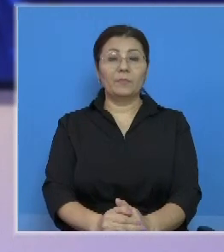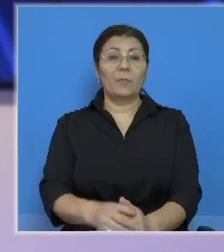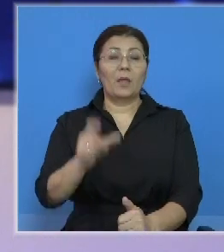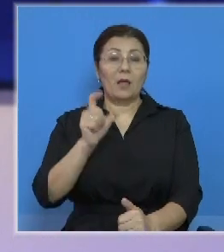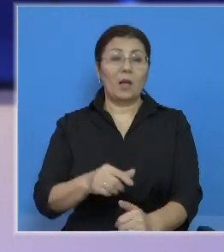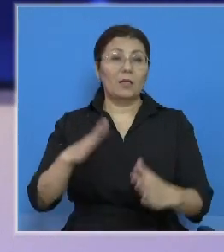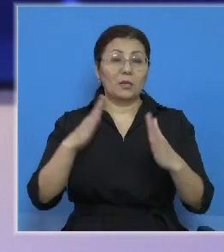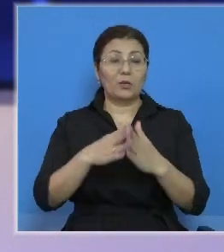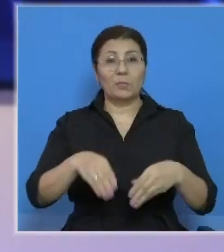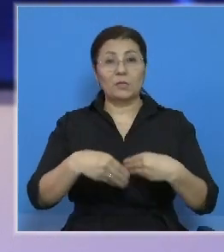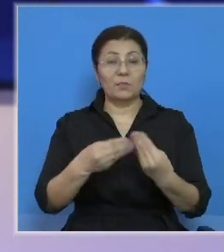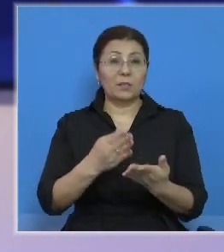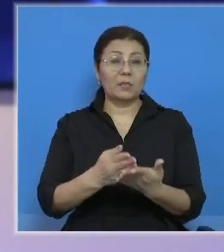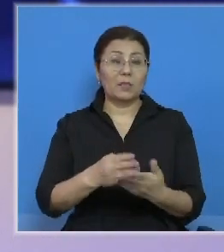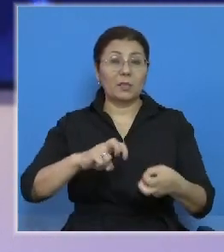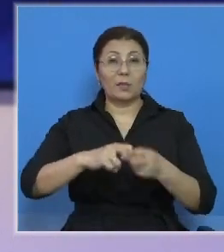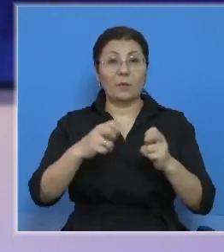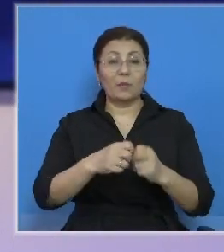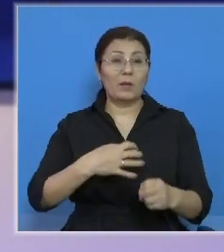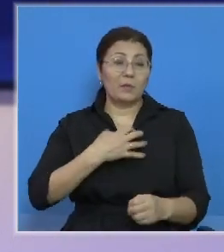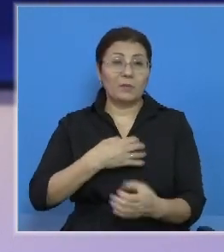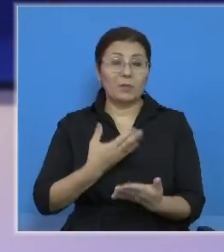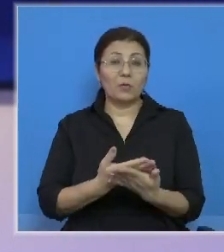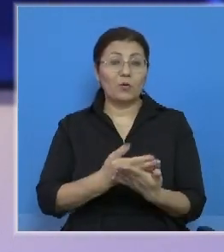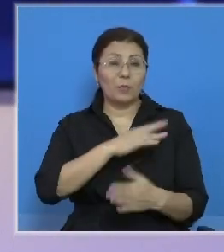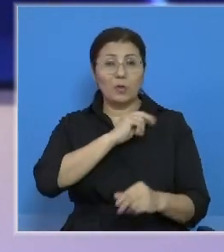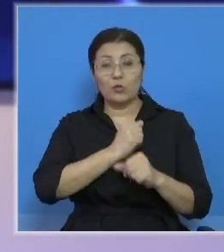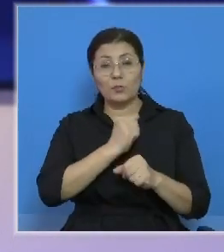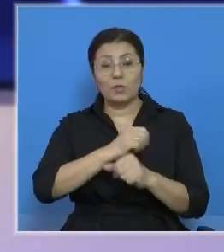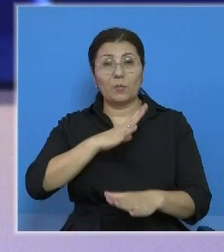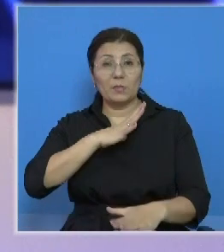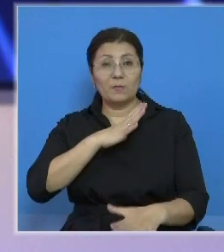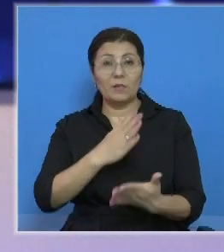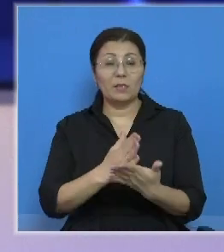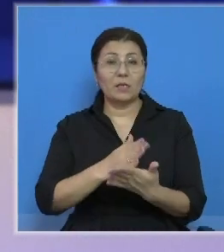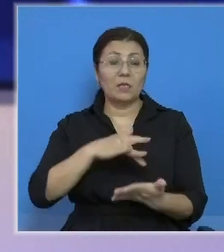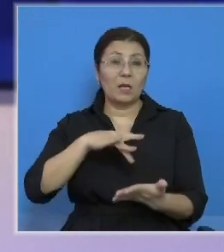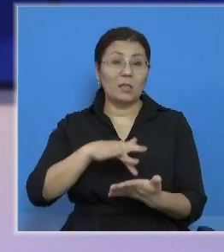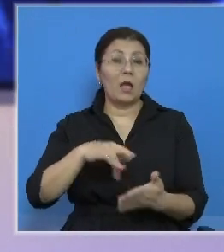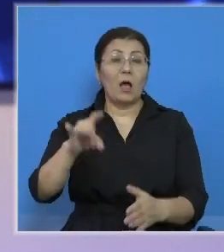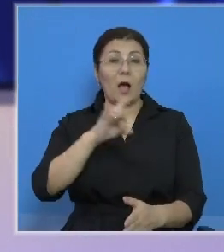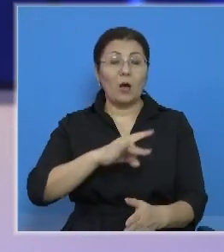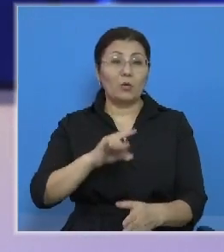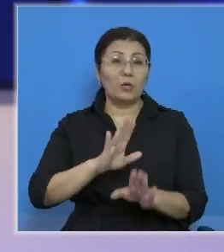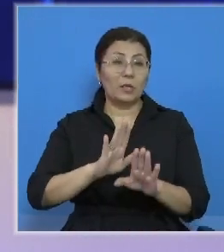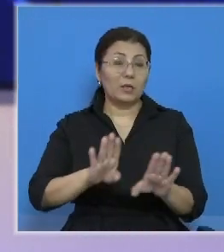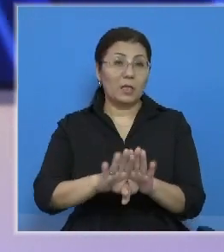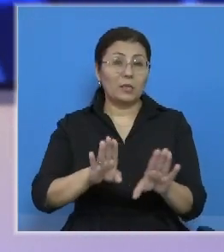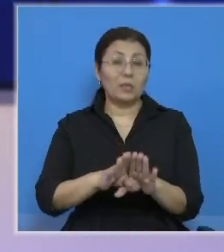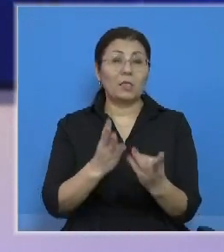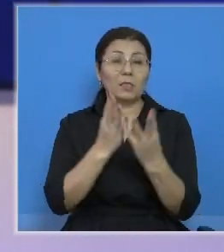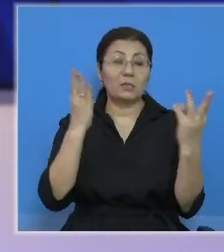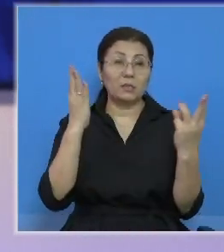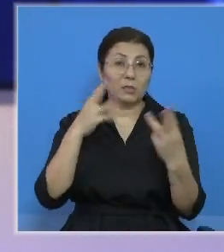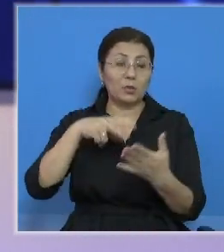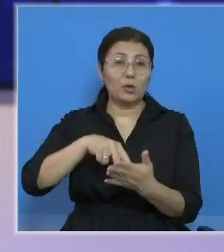Халықты тұрғын үй қамту мәселесі өзекті. Өңірде бұл бағытта біраз шаруа атқарылды. Облыс орталығында ғана емес, аудандарда да кезекте тұрған адамдар үшін үй